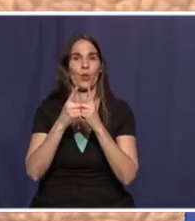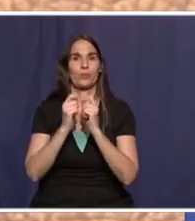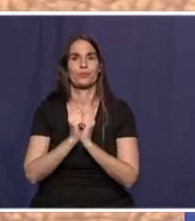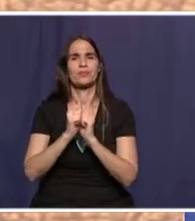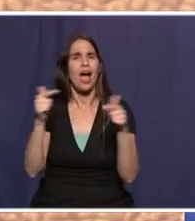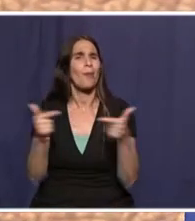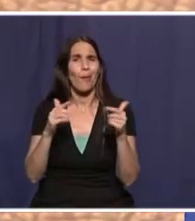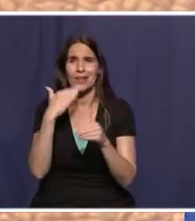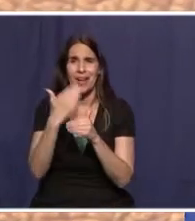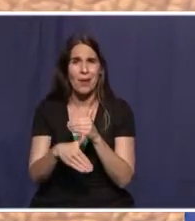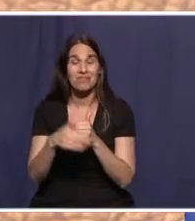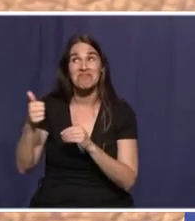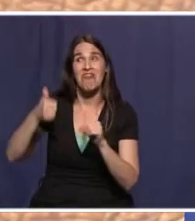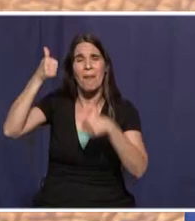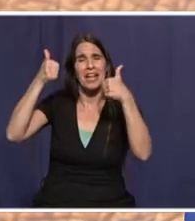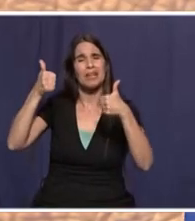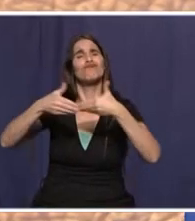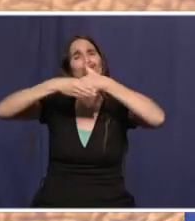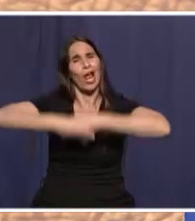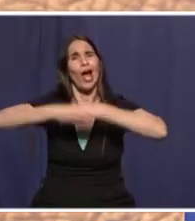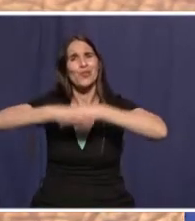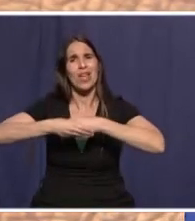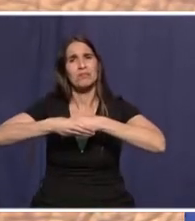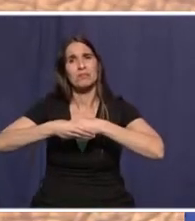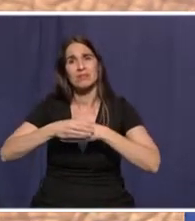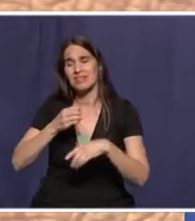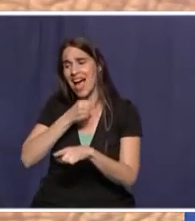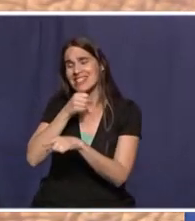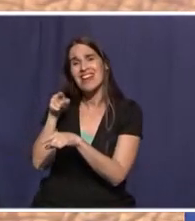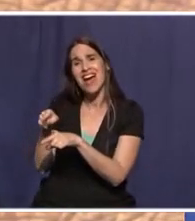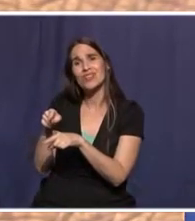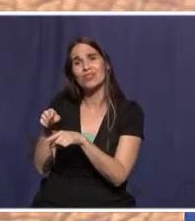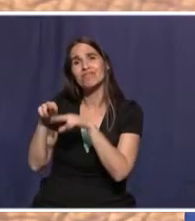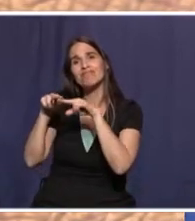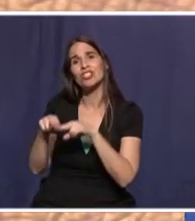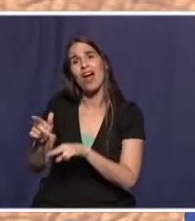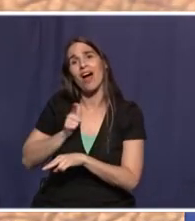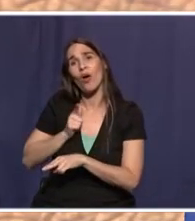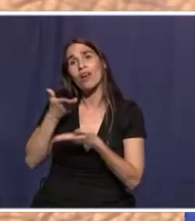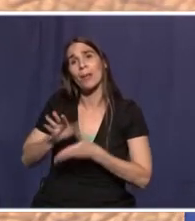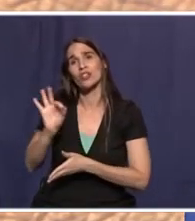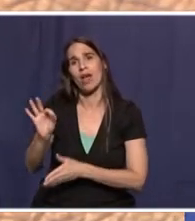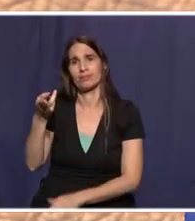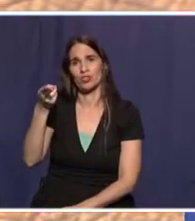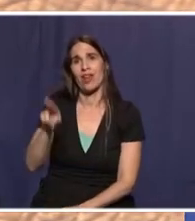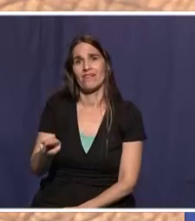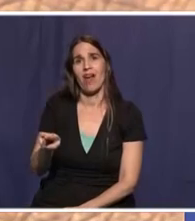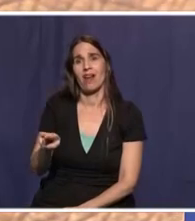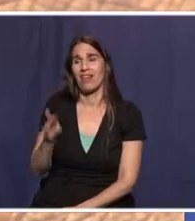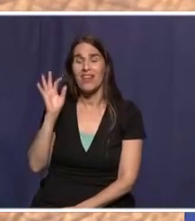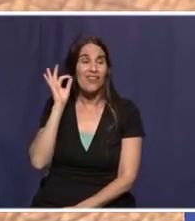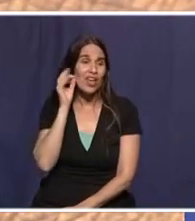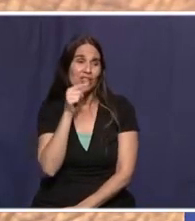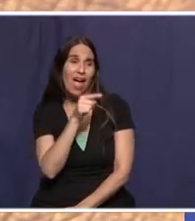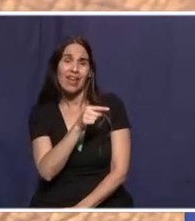המלחמה תיגמר והמנהיגים ילחצו ידיים. רק הסכנה הזאת תישאר להמתין לבנה שנפל חלל. והאישה